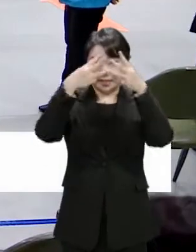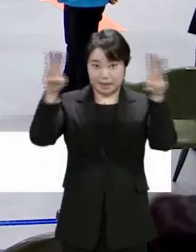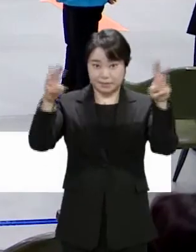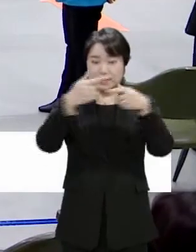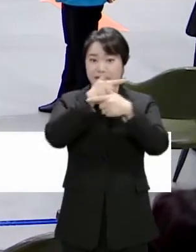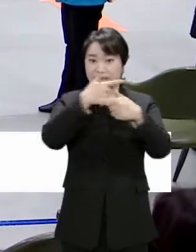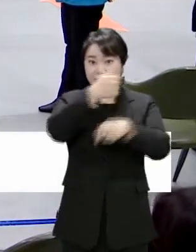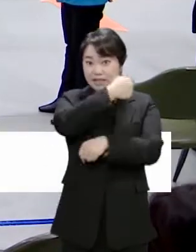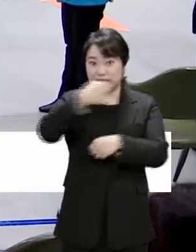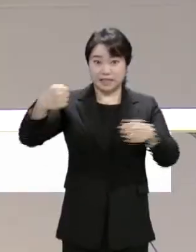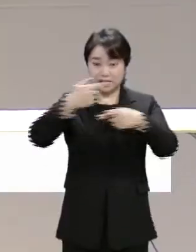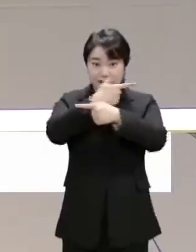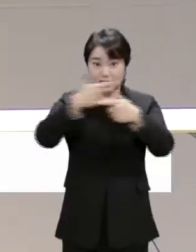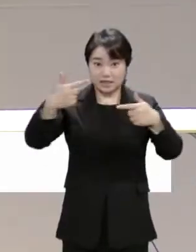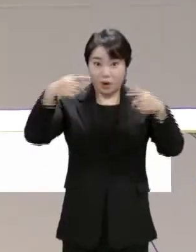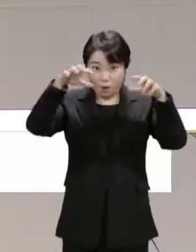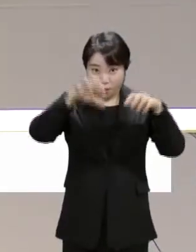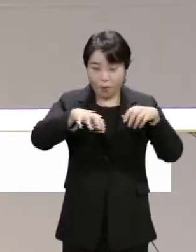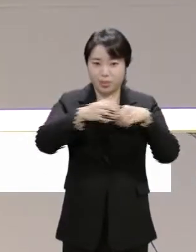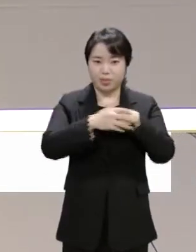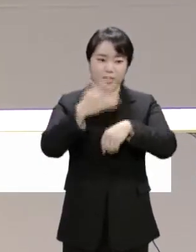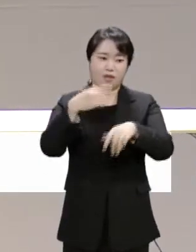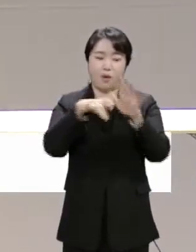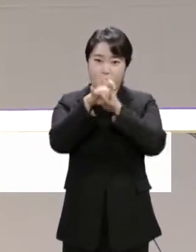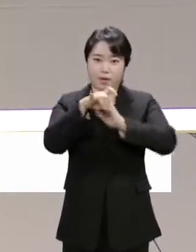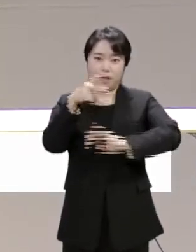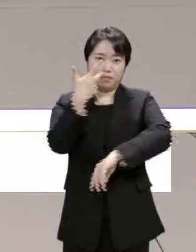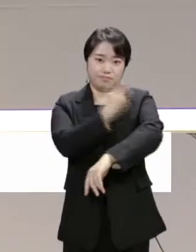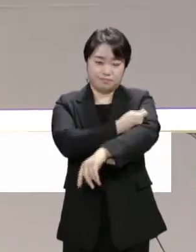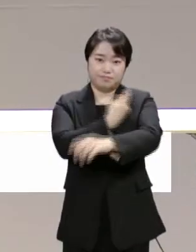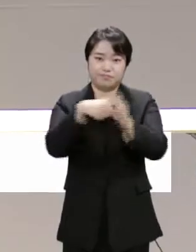마련된 서울시 1호 코로나19 예방접종센터입니다.